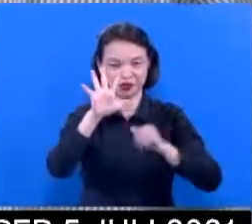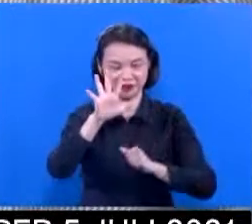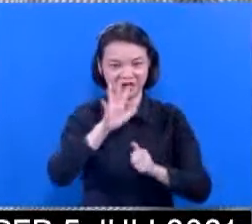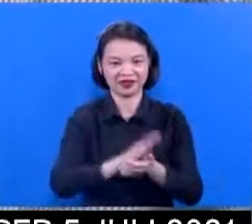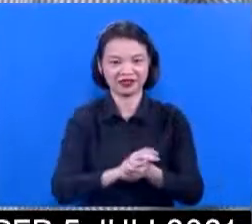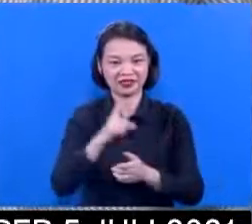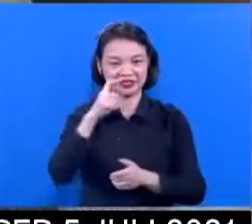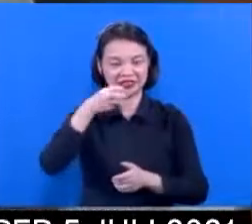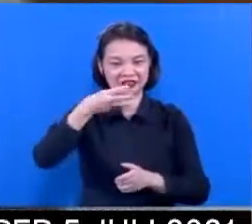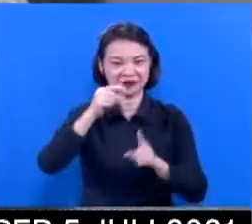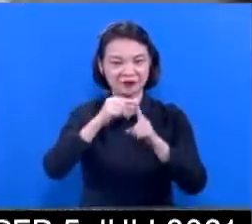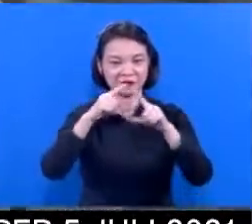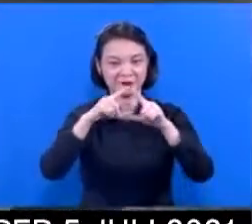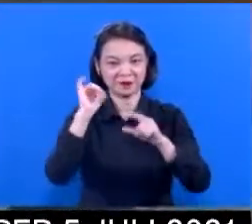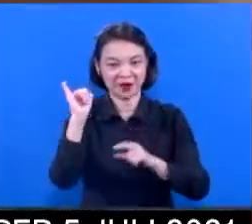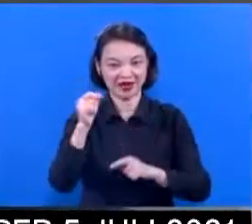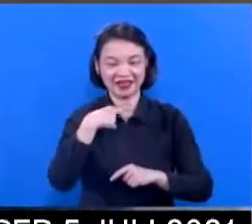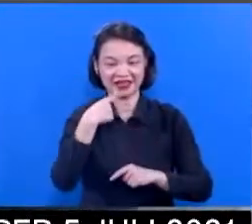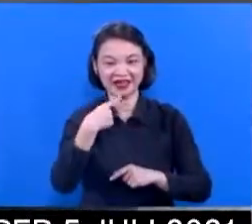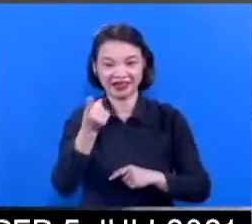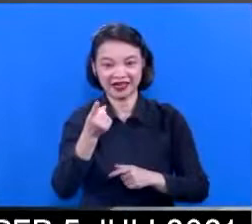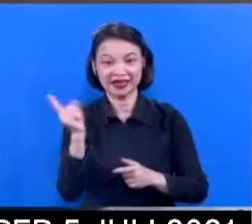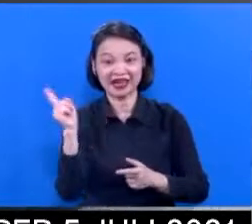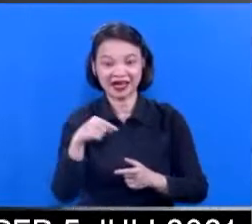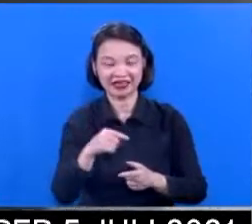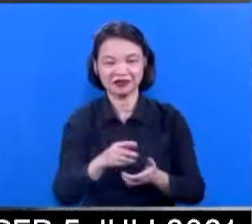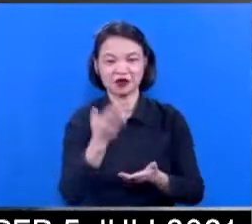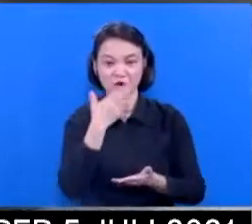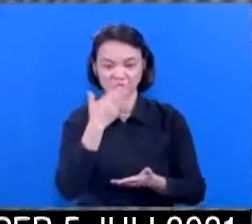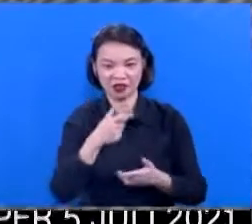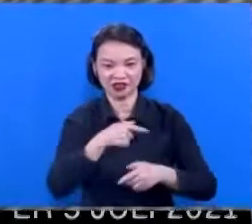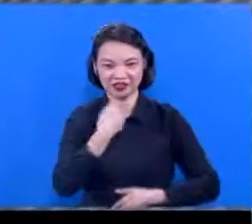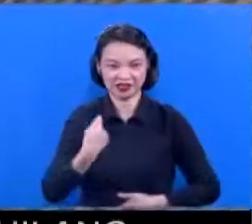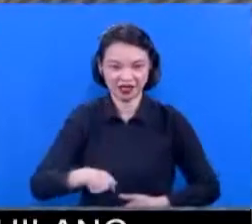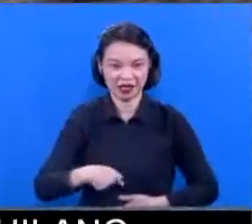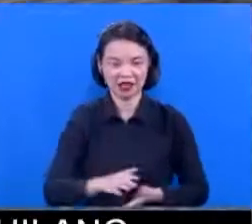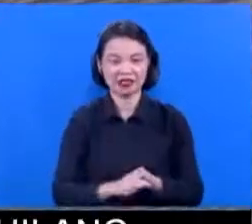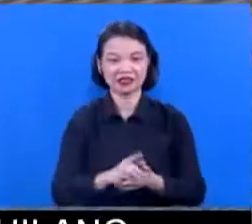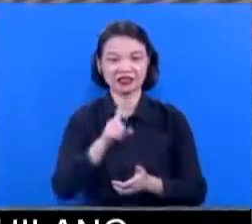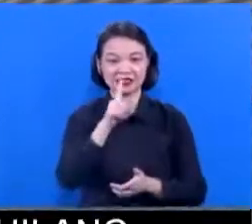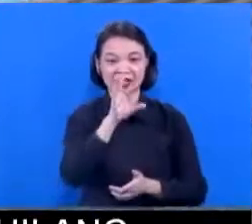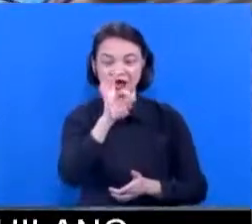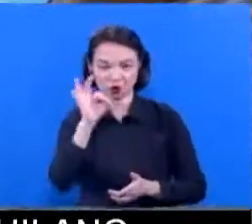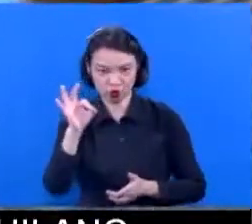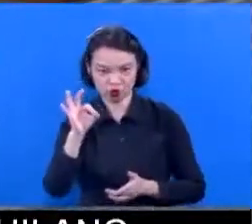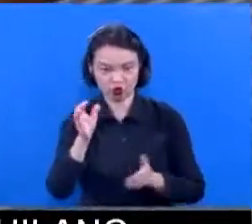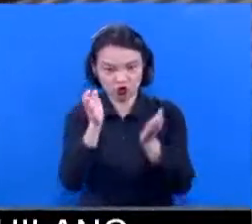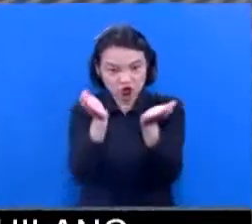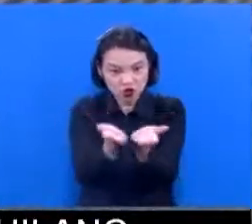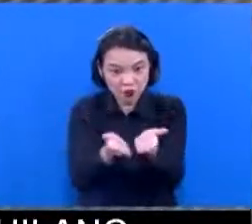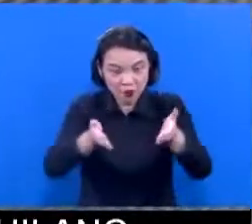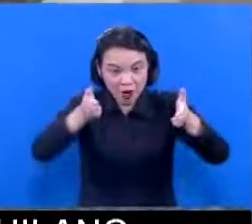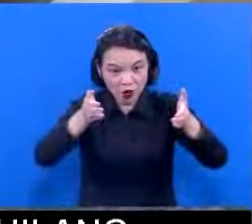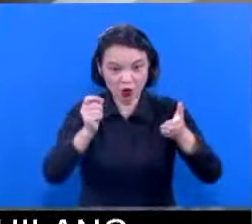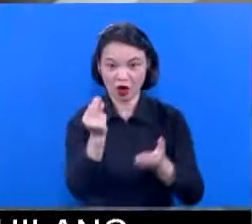cepek atau 100 rupiah dalam bahasa Tionghoa. Soalnya pada awal berjualan, semangkok mie kocok harganya memang